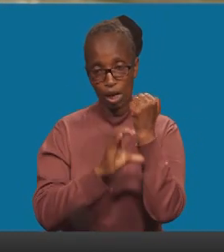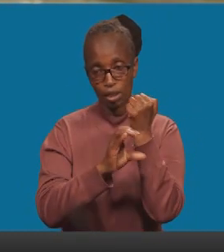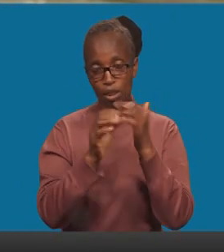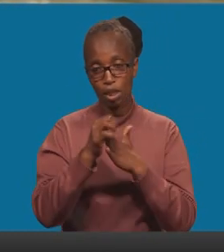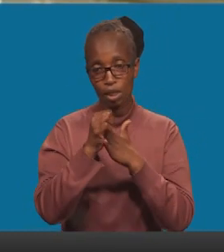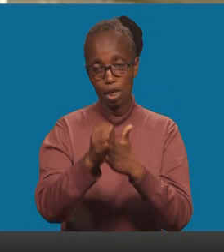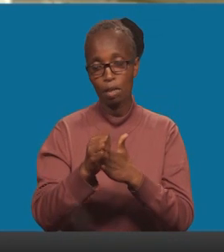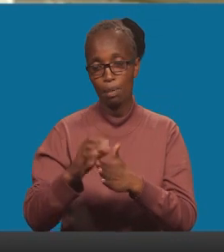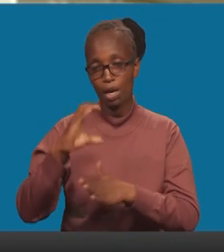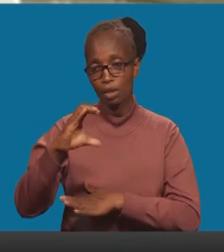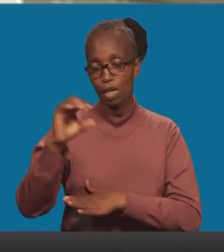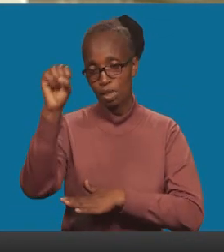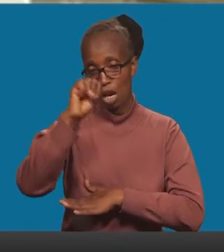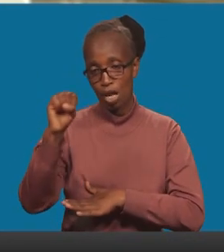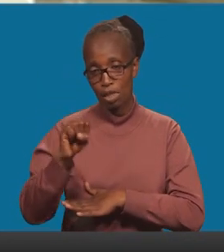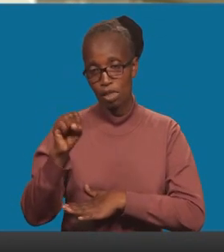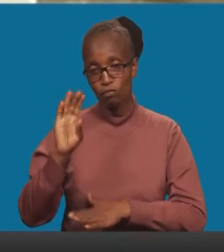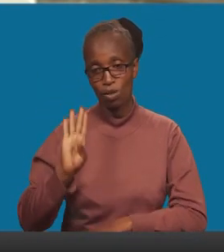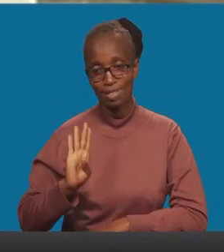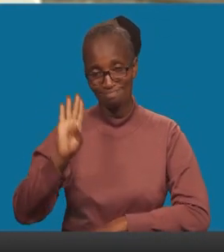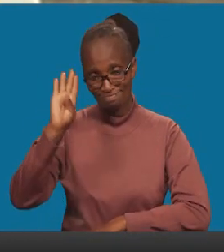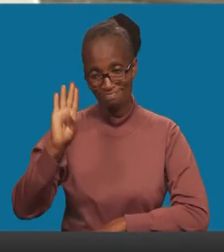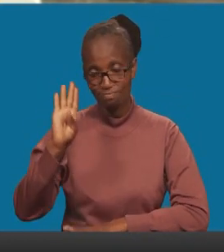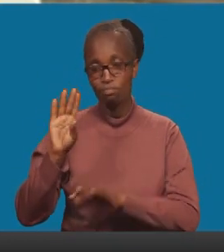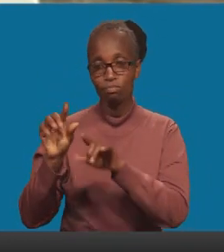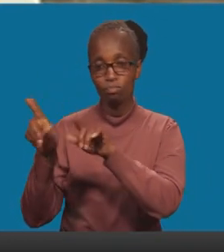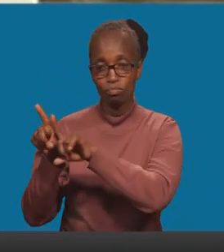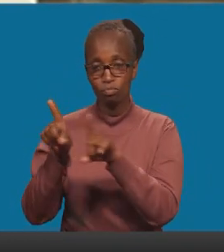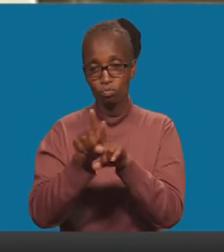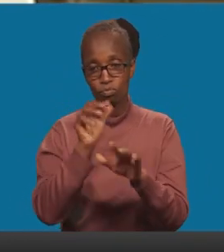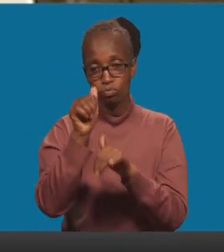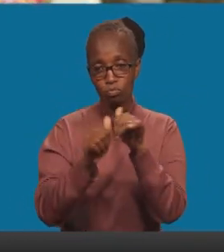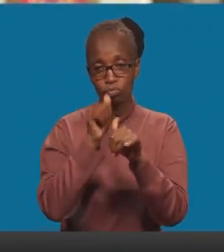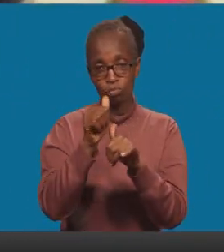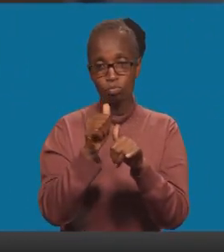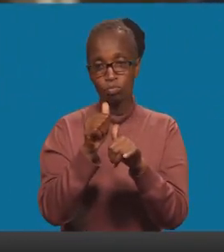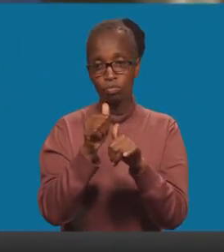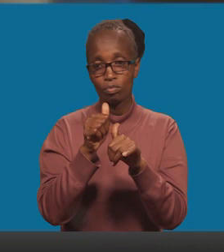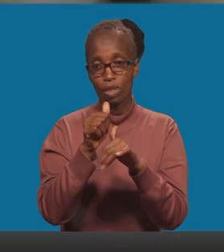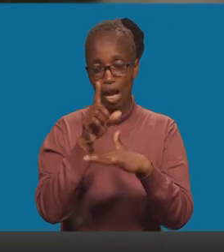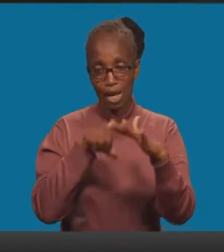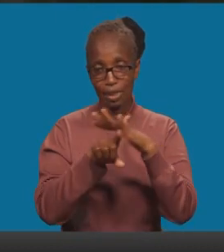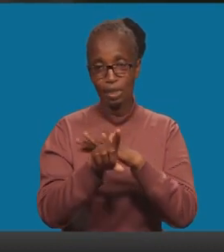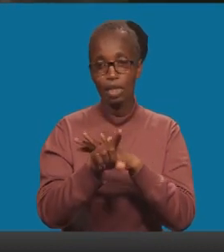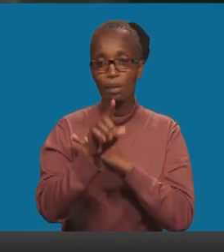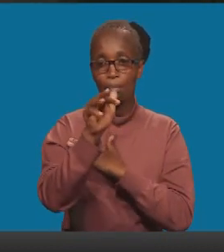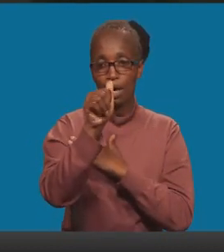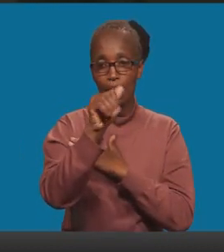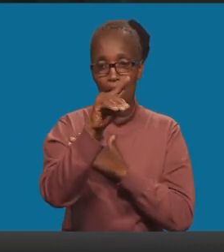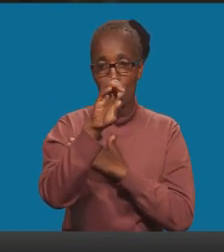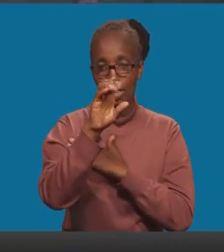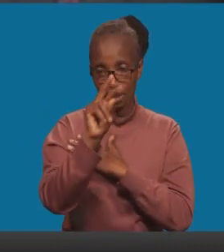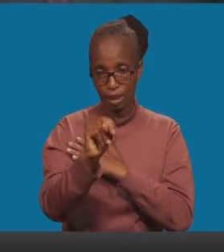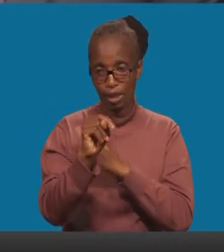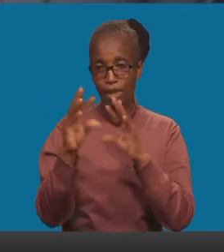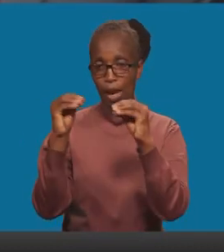wa mataifa hayo mawili wakiongozwa na waziri usalama wa ndani Kithure Kindiki na kuhudhuriwa pia na waziri ulinzi Aden